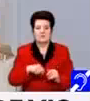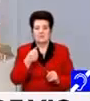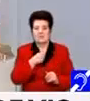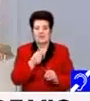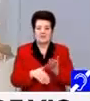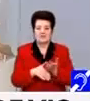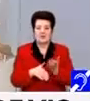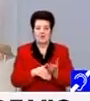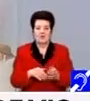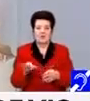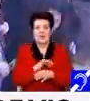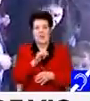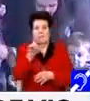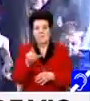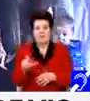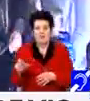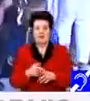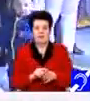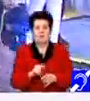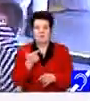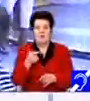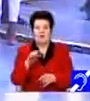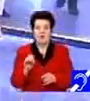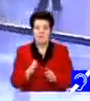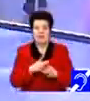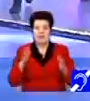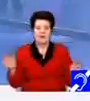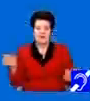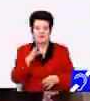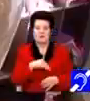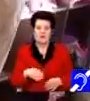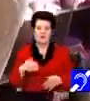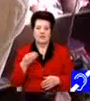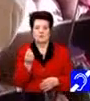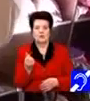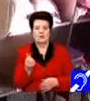în ajutorul mirilor cu o gamă largă de produse și servicii pentru toate buzunarele.